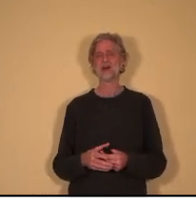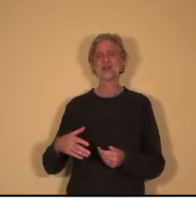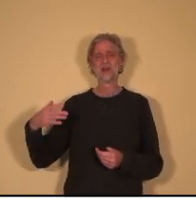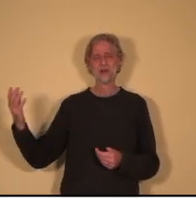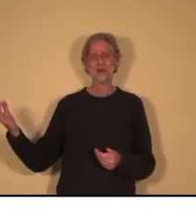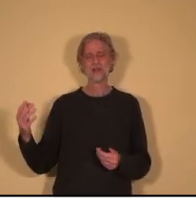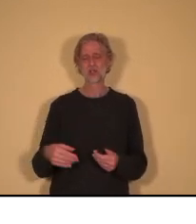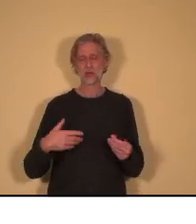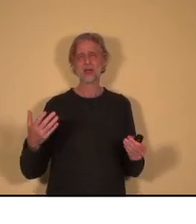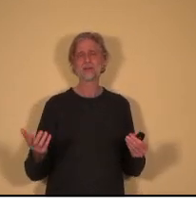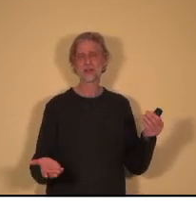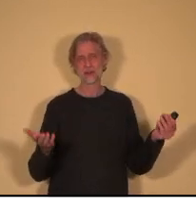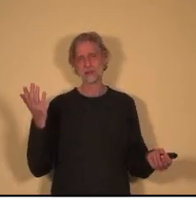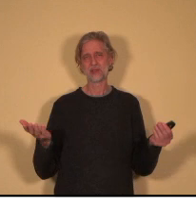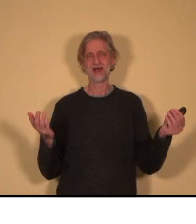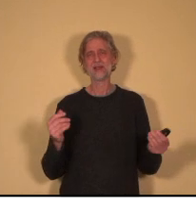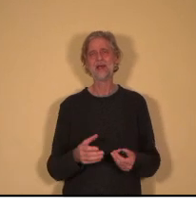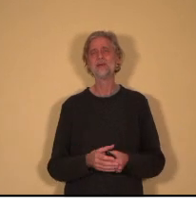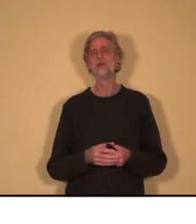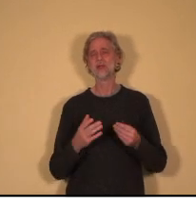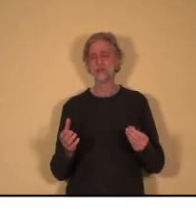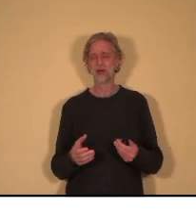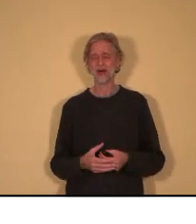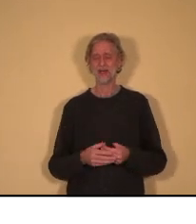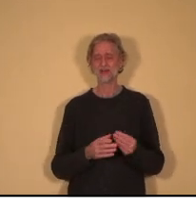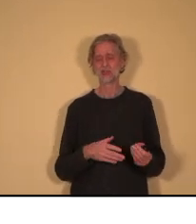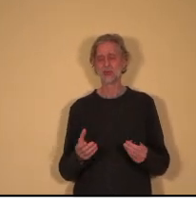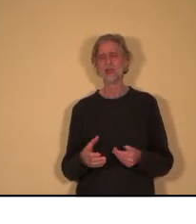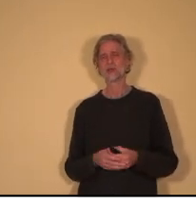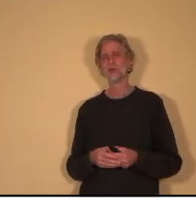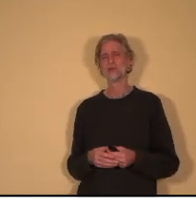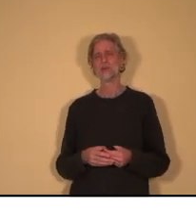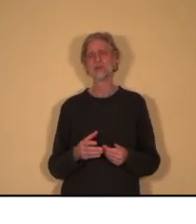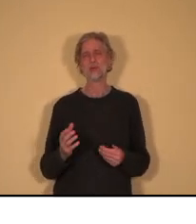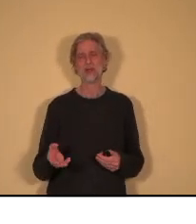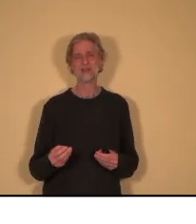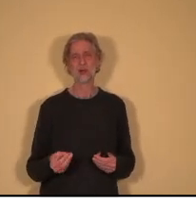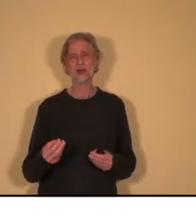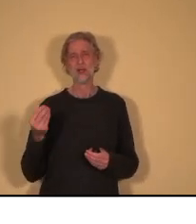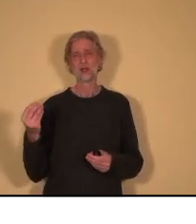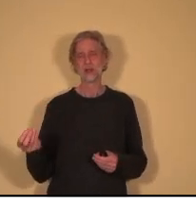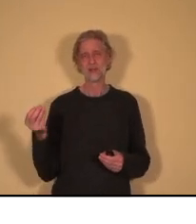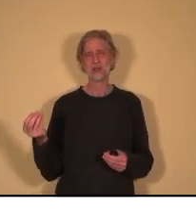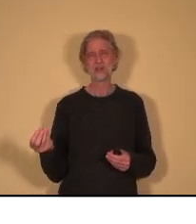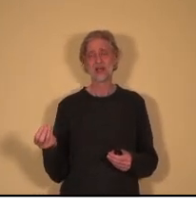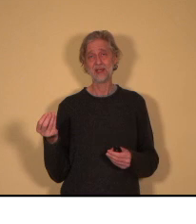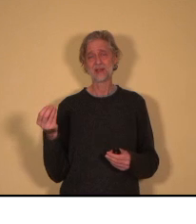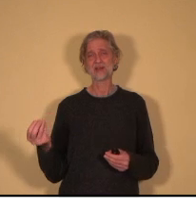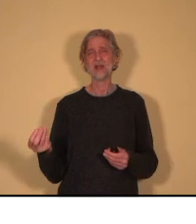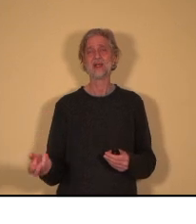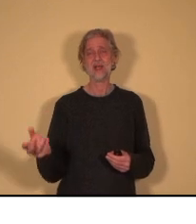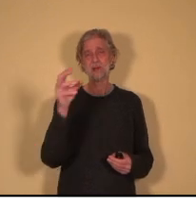das heißt, wenn wir die Steuer tarieren würden im Bereich zwischen 100 und 150 US-Dollar, könnten wir dieses